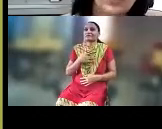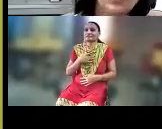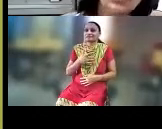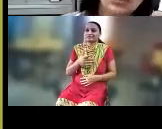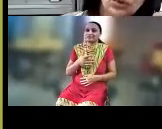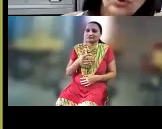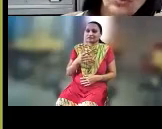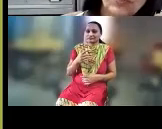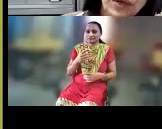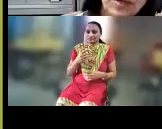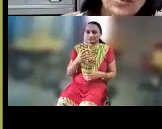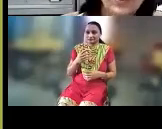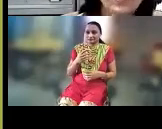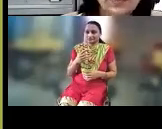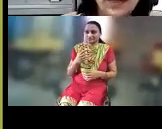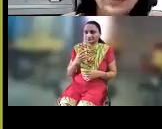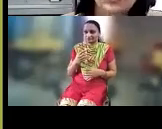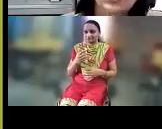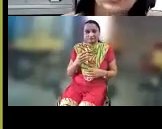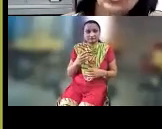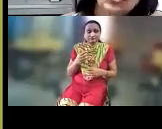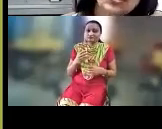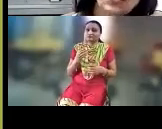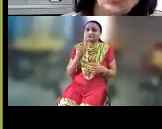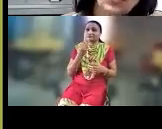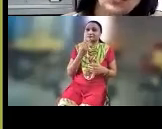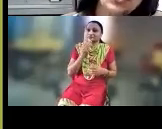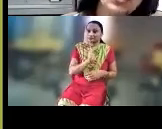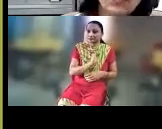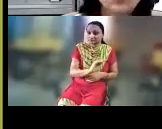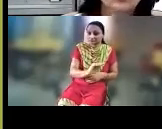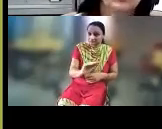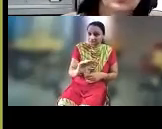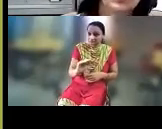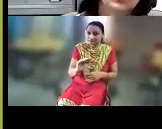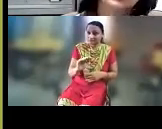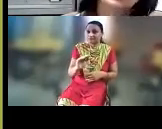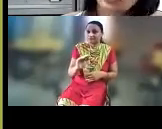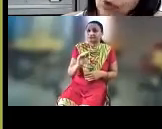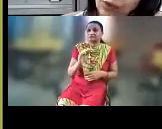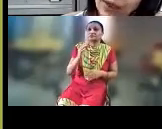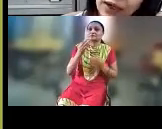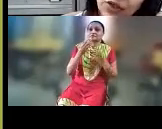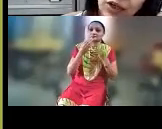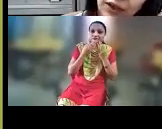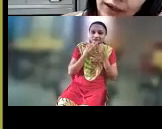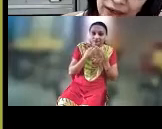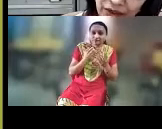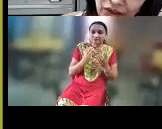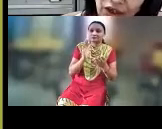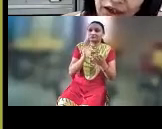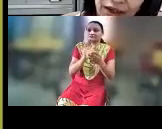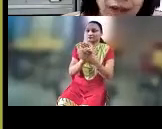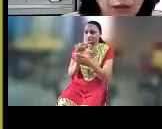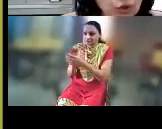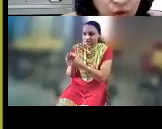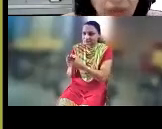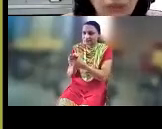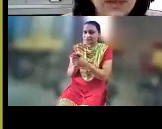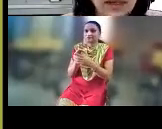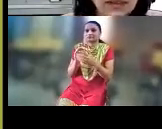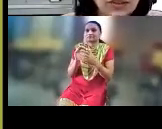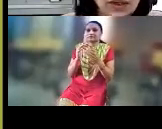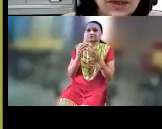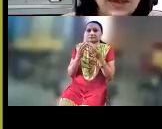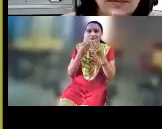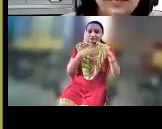child about school, friends and things she looks forward to in the future. स्कूल में क्या चल रहा है, कैसे चल रहा है, दोस्तों के